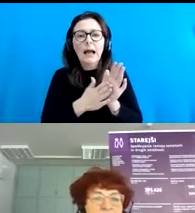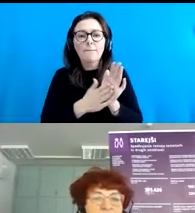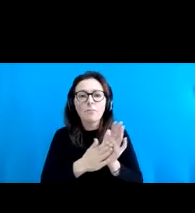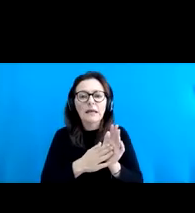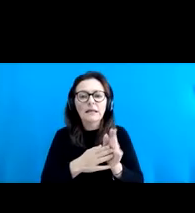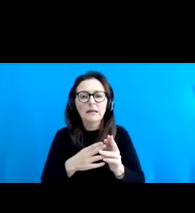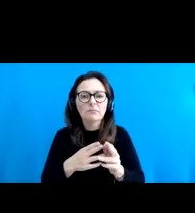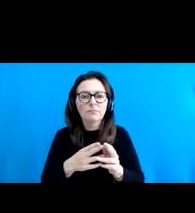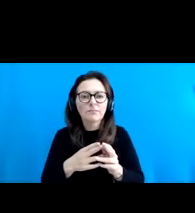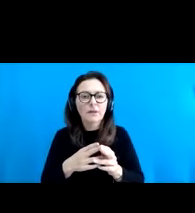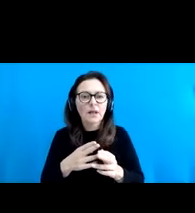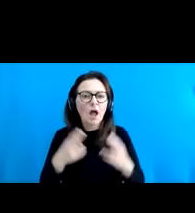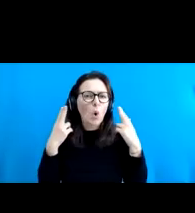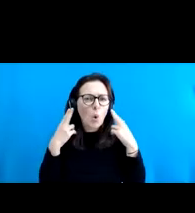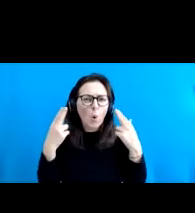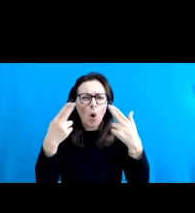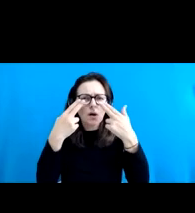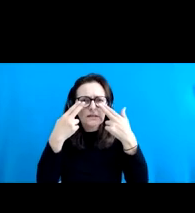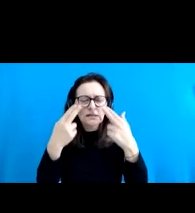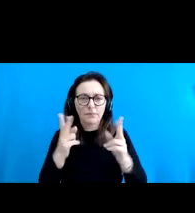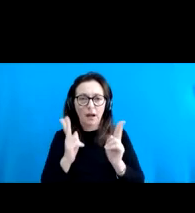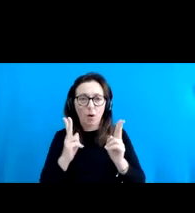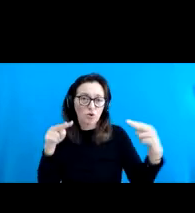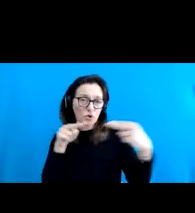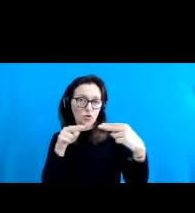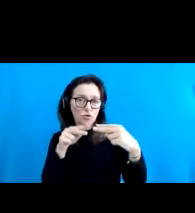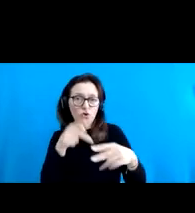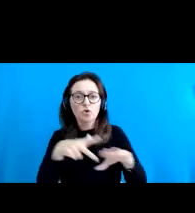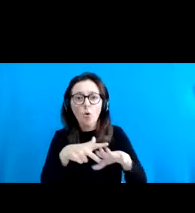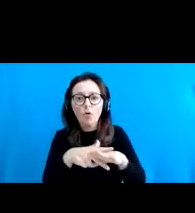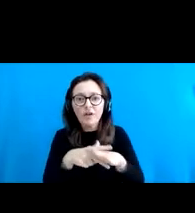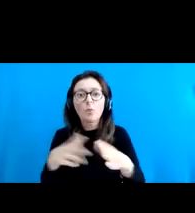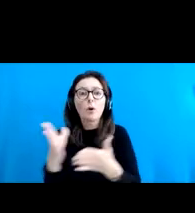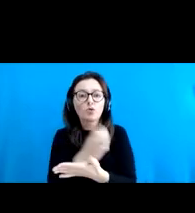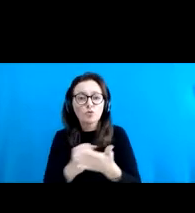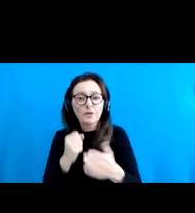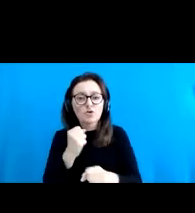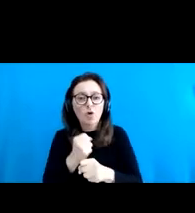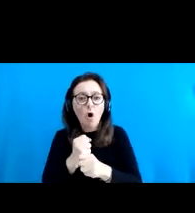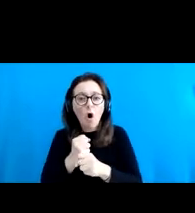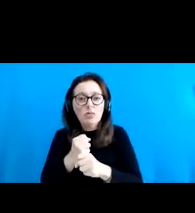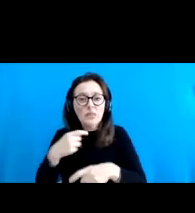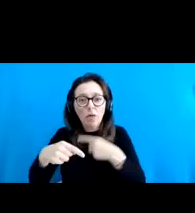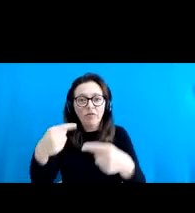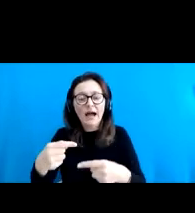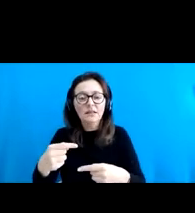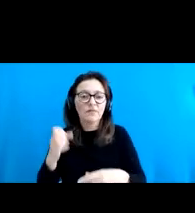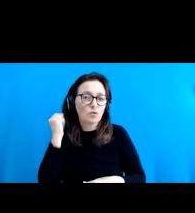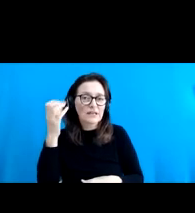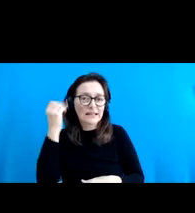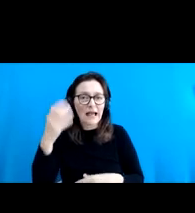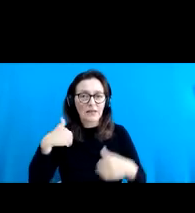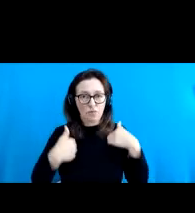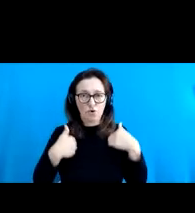slep? In kako se soočate s to oviro in celo uspešno delovati v vsakdanjem življenju. Več o